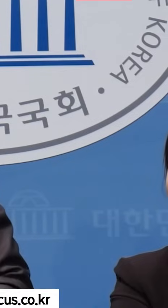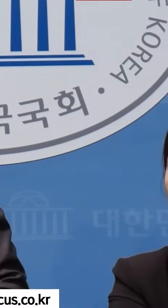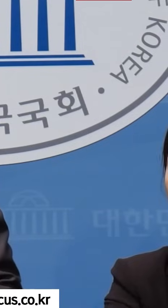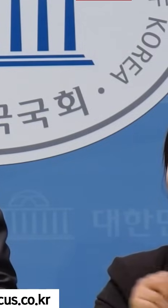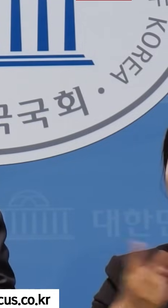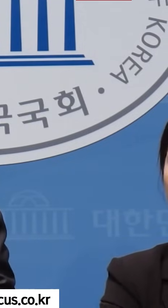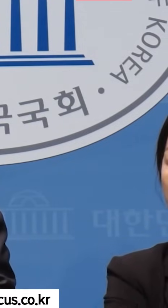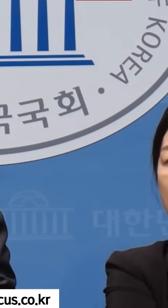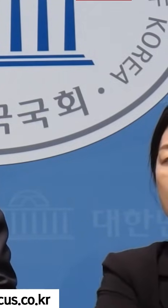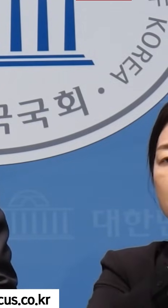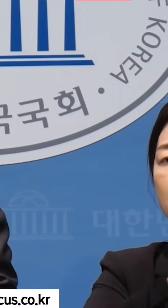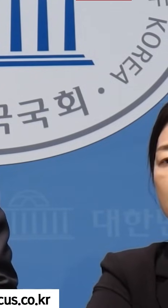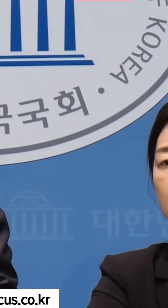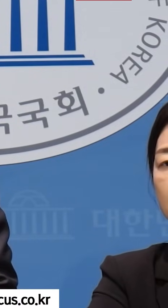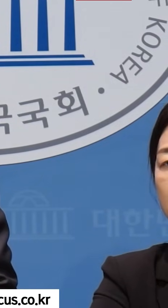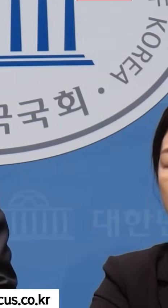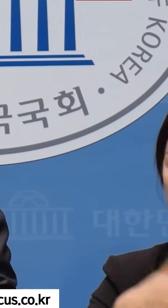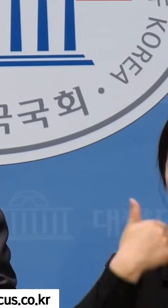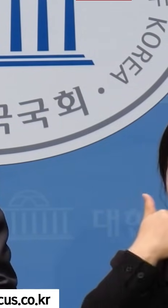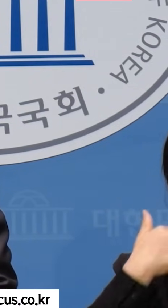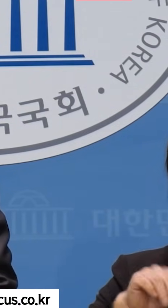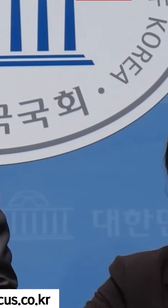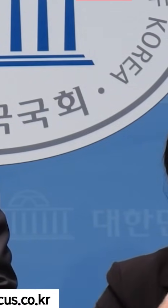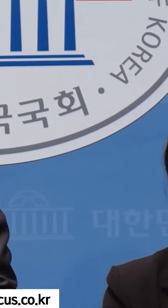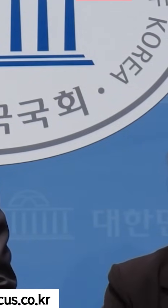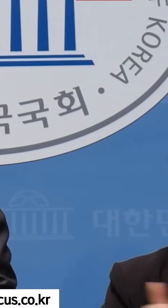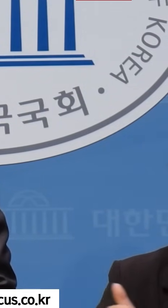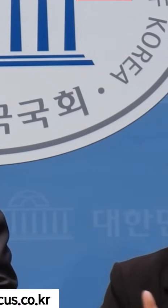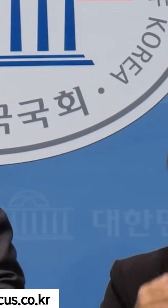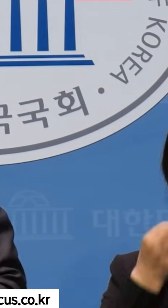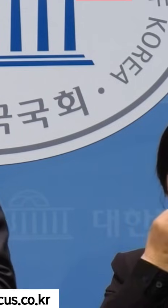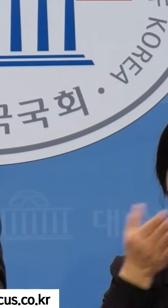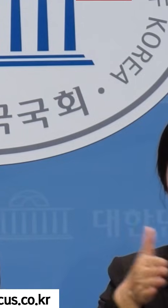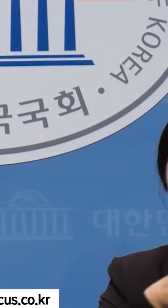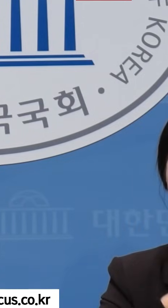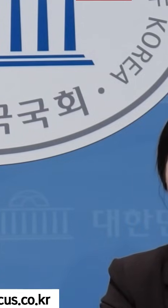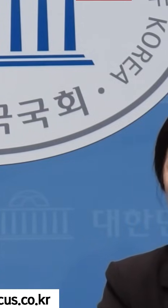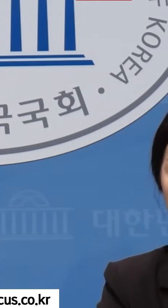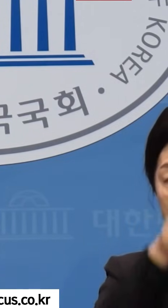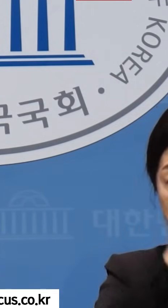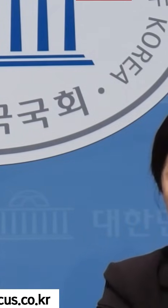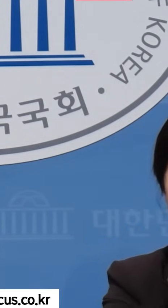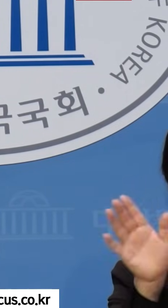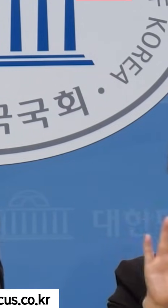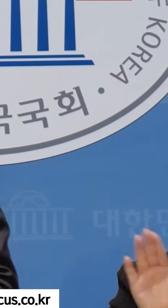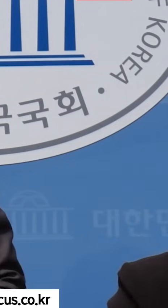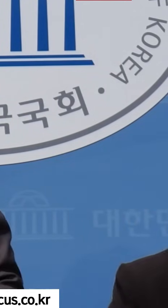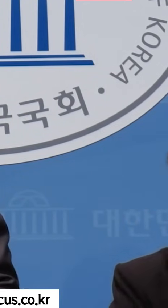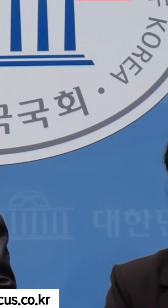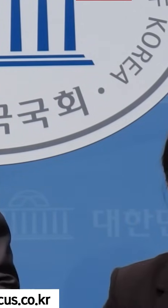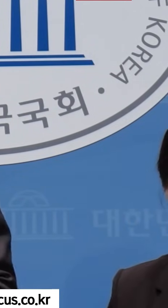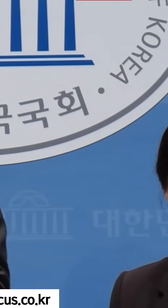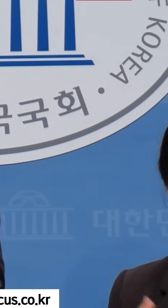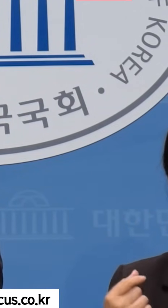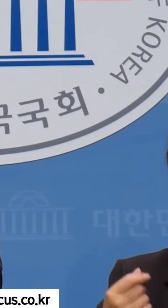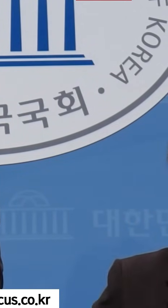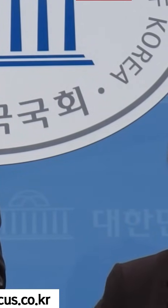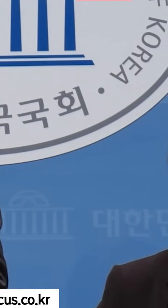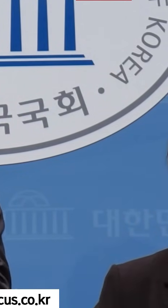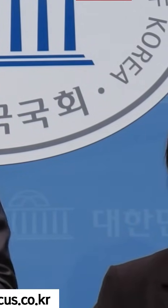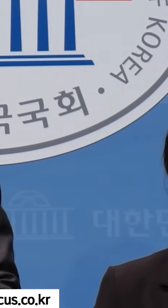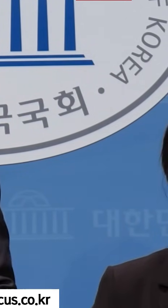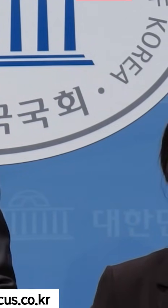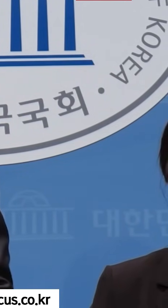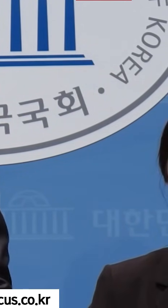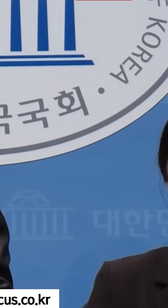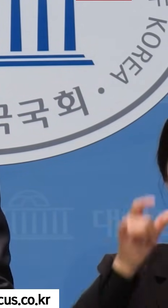있는 주요 인물들에 대한 봐주기 수사, 소극적 기소와 재판에 기인한 것이다.